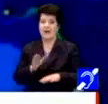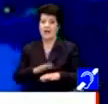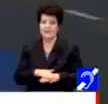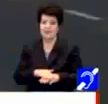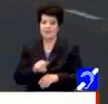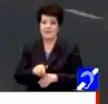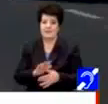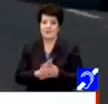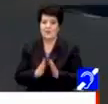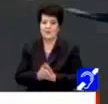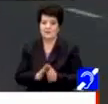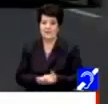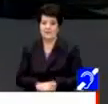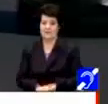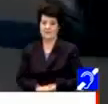situației.